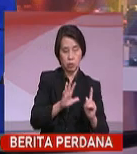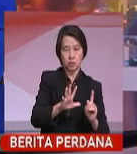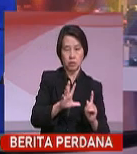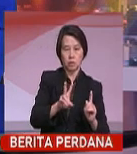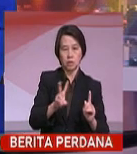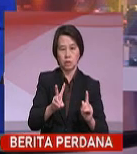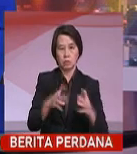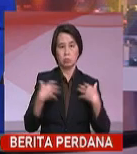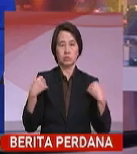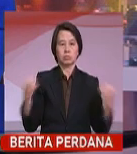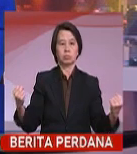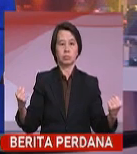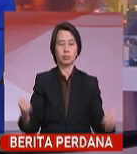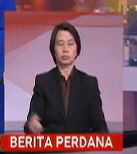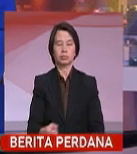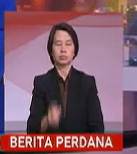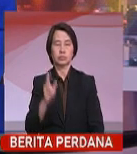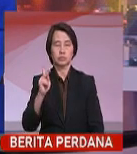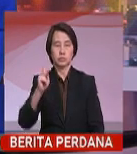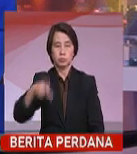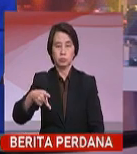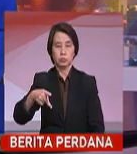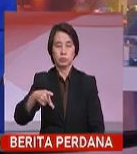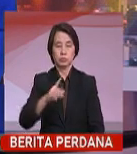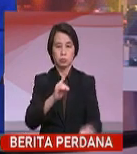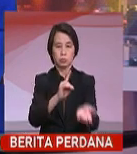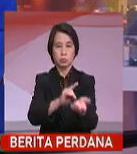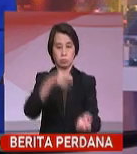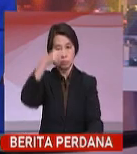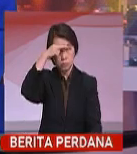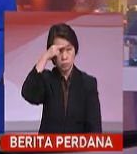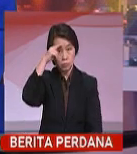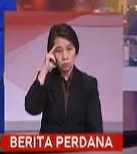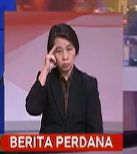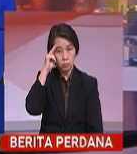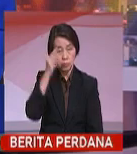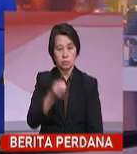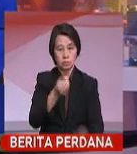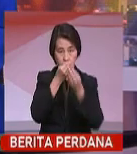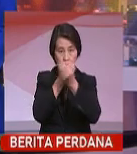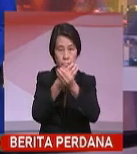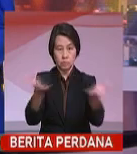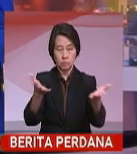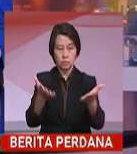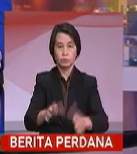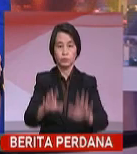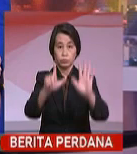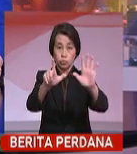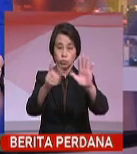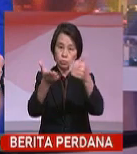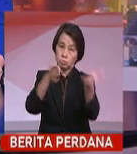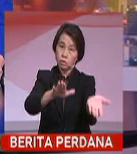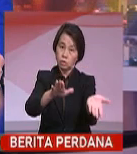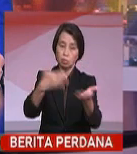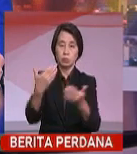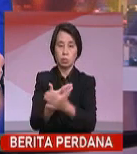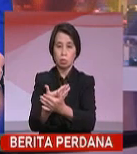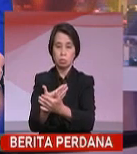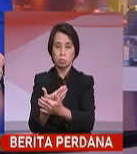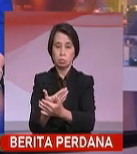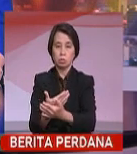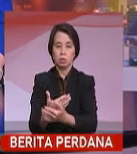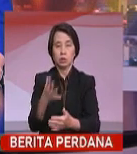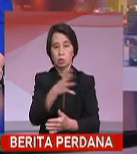1,052 kes sembuh. Ketua Pengarah Kesihatan Tan Sri Dr. Nur Hisham Abdullah memaklumkan 7 kematian baru